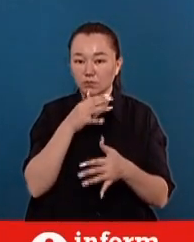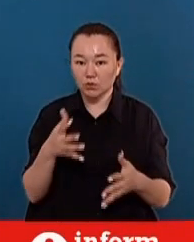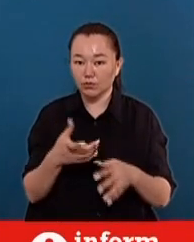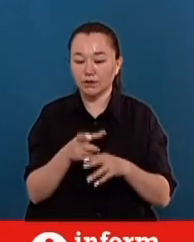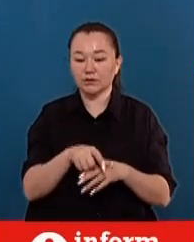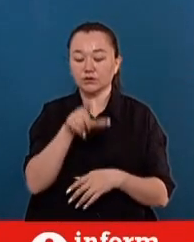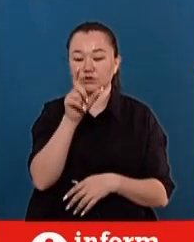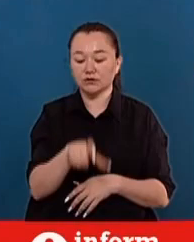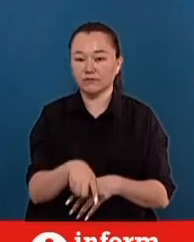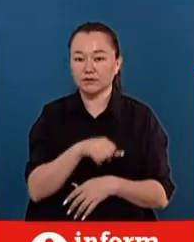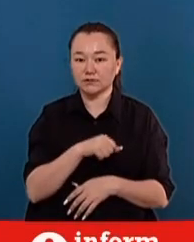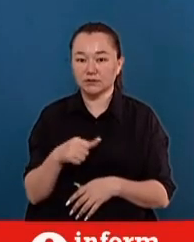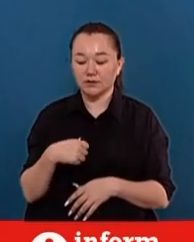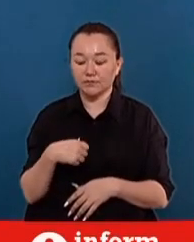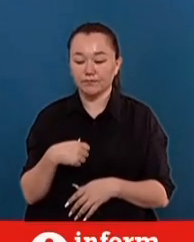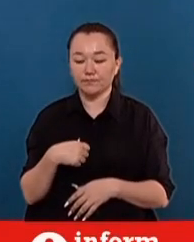өзі